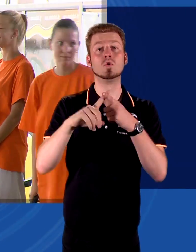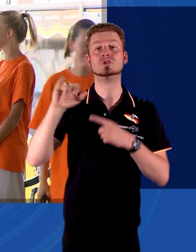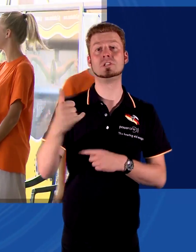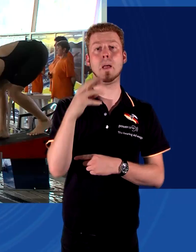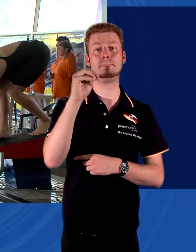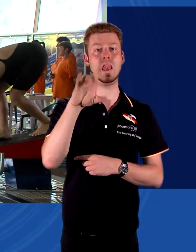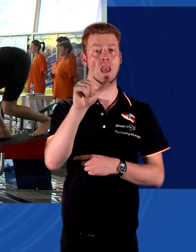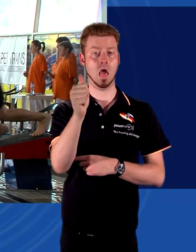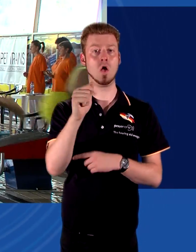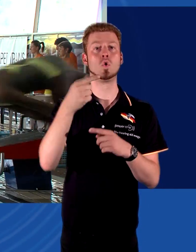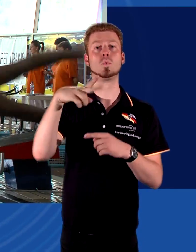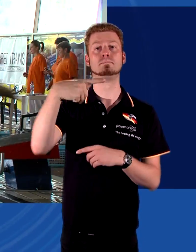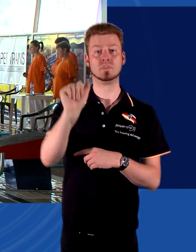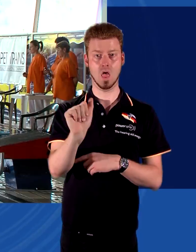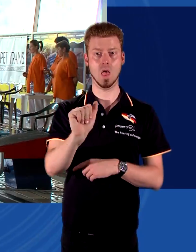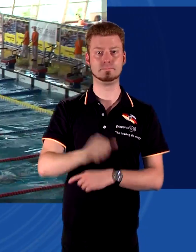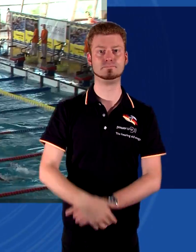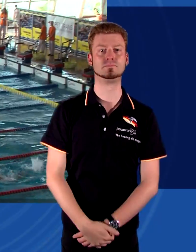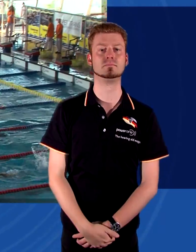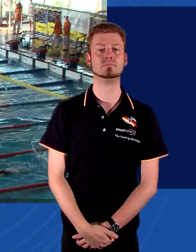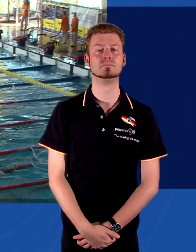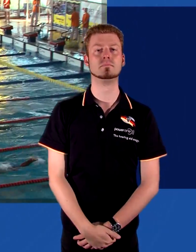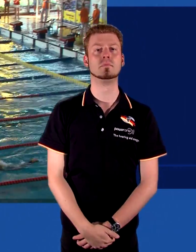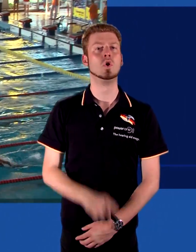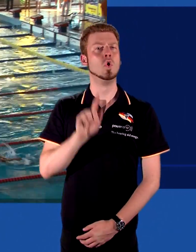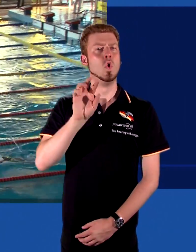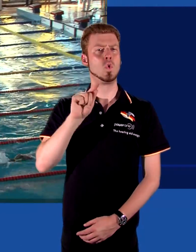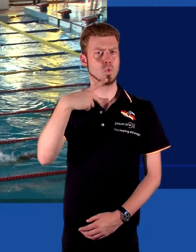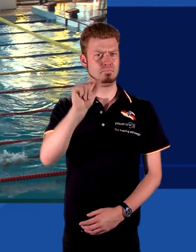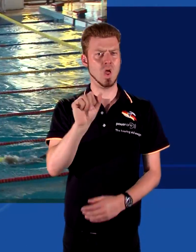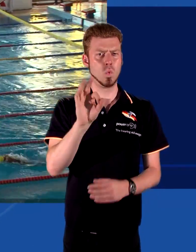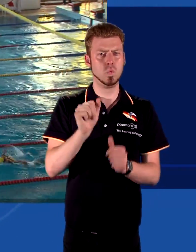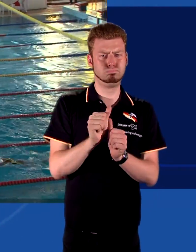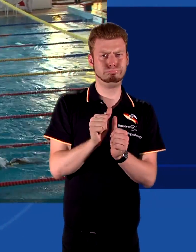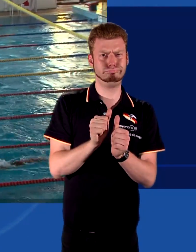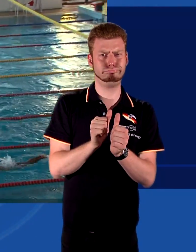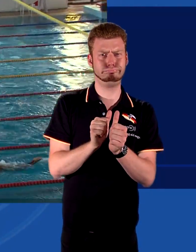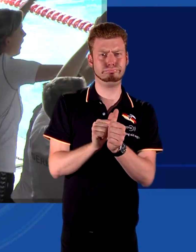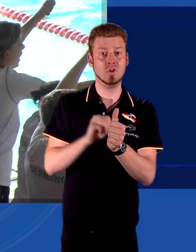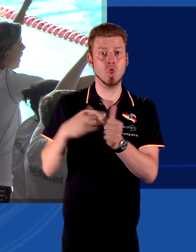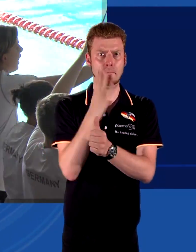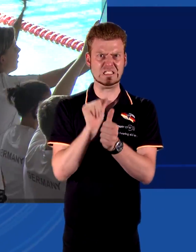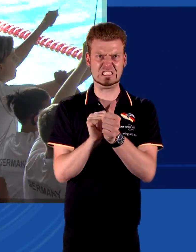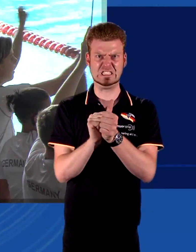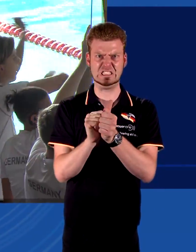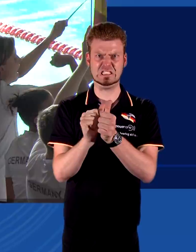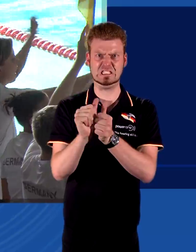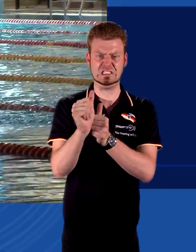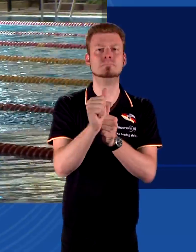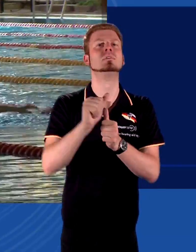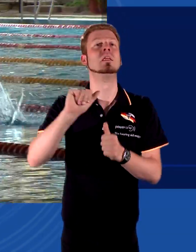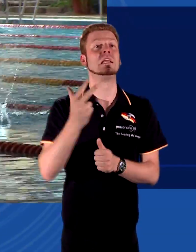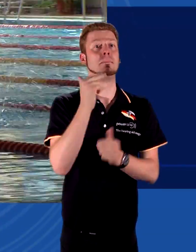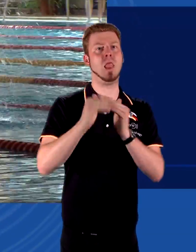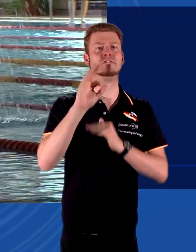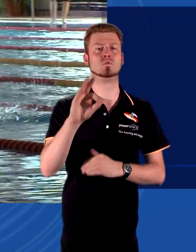Gehörlosen-Sportverband mit Linda Neumann und Jamila Gupta gleich zwei Schwimmerinnen im Finale. Mit gutem Start lag Gupta nach 100 Metern Schmetterling